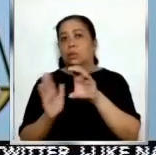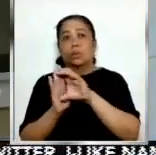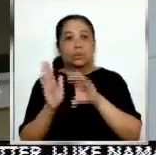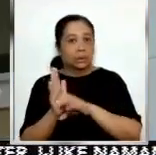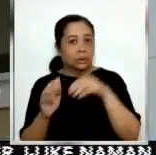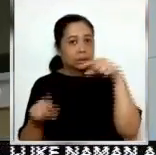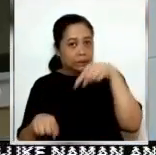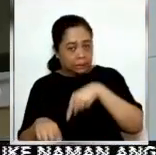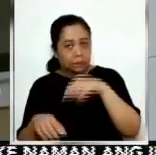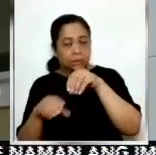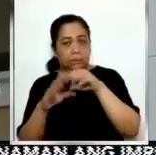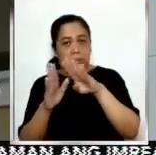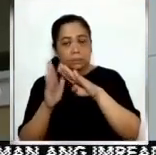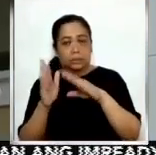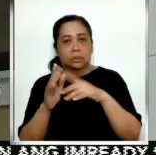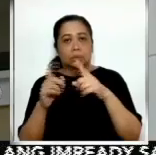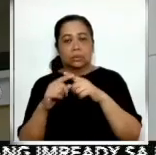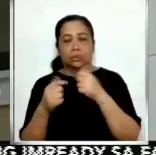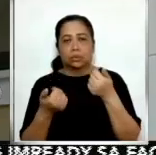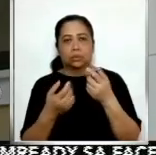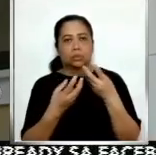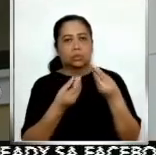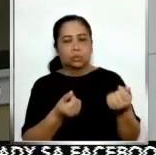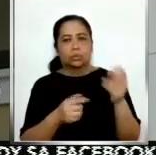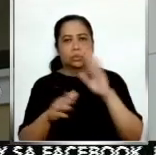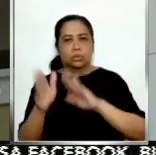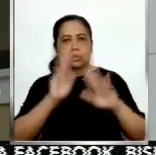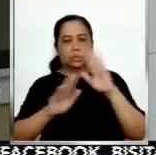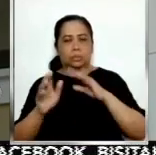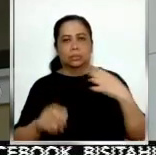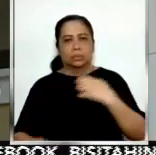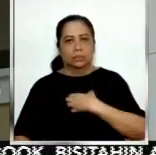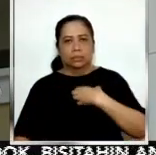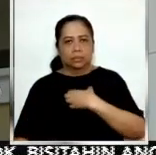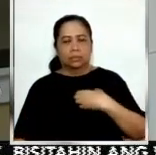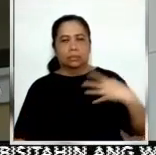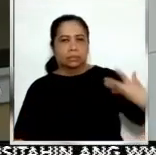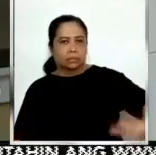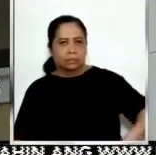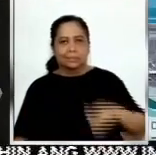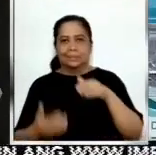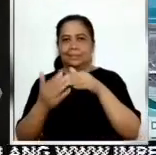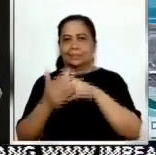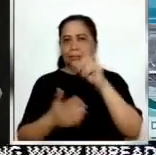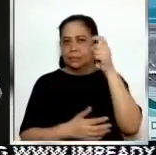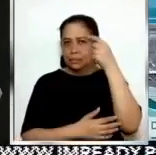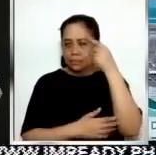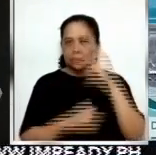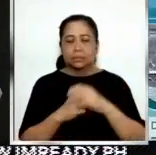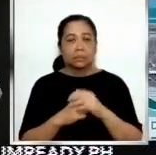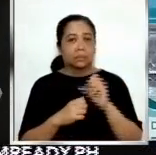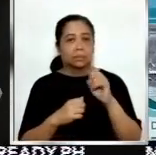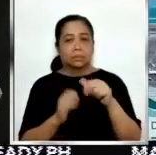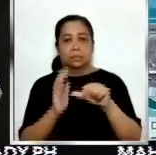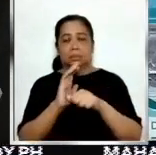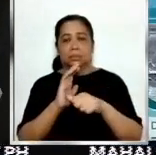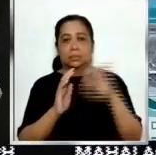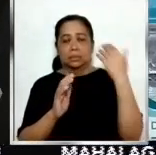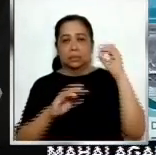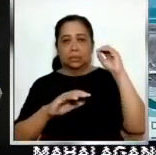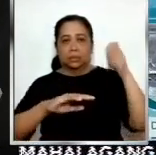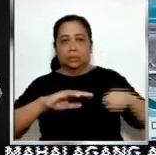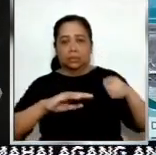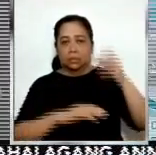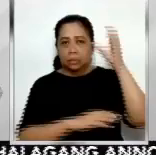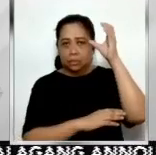na nilikha para tugunan ang mga reklamo ng katiwalian laban sa mga opisyal ng gobyerno. Kaya giit ni dating Ombudsman Conchita